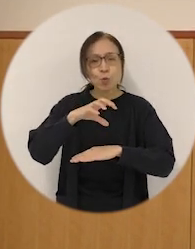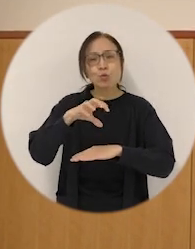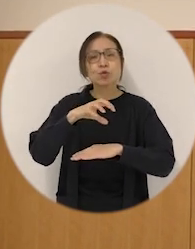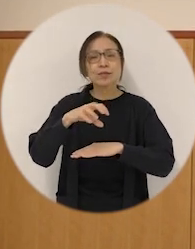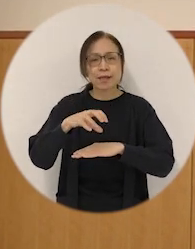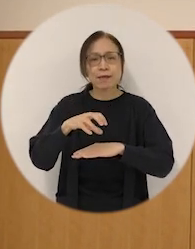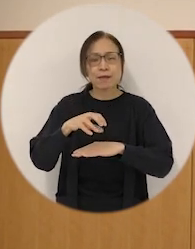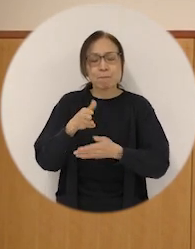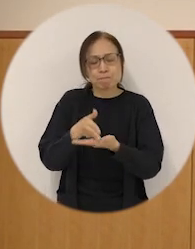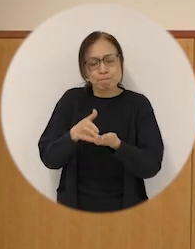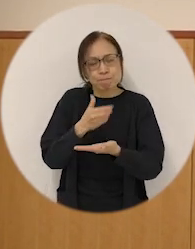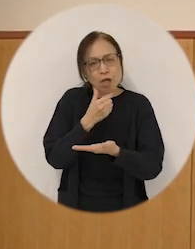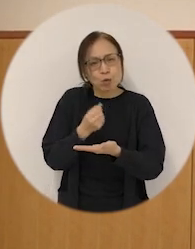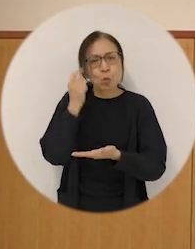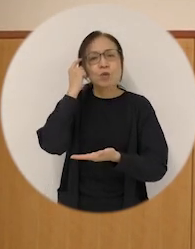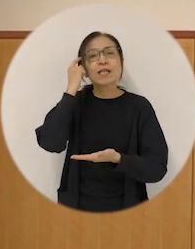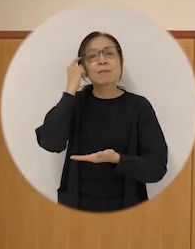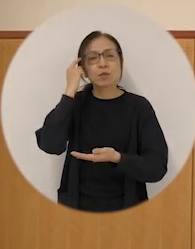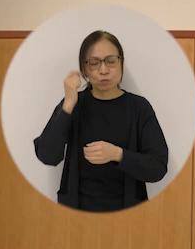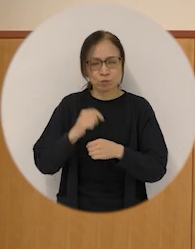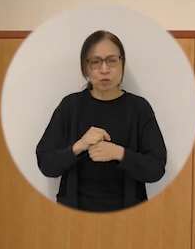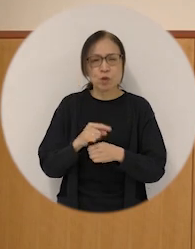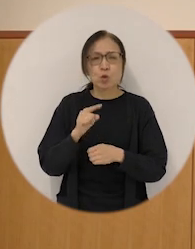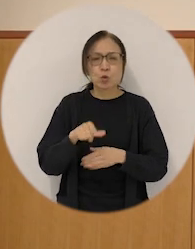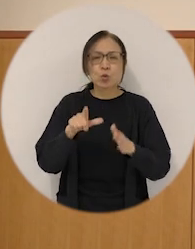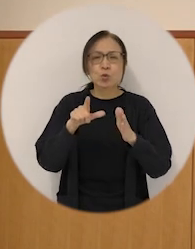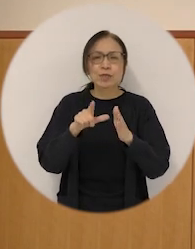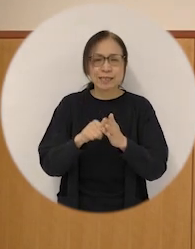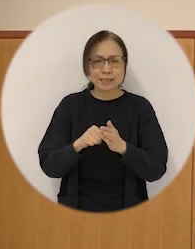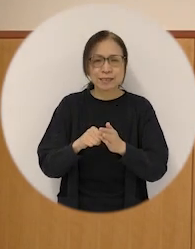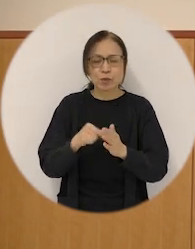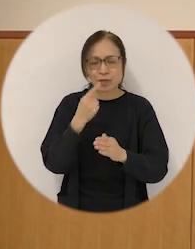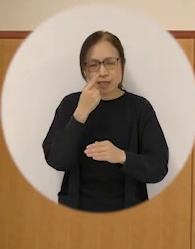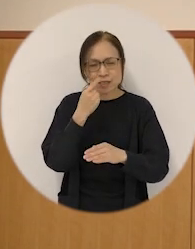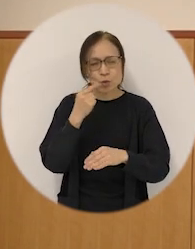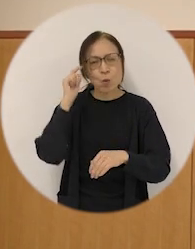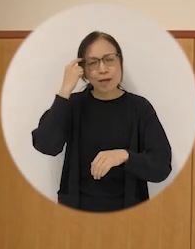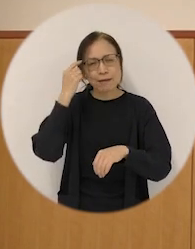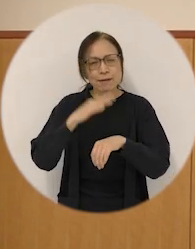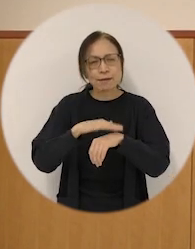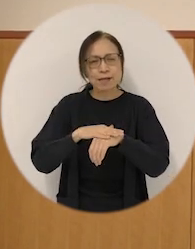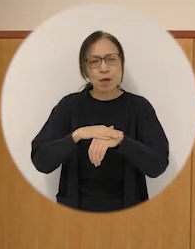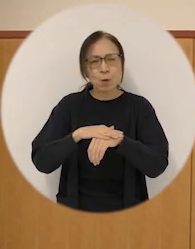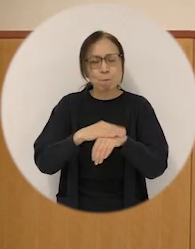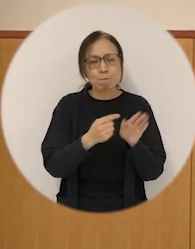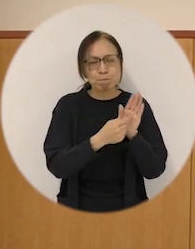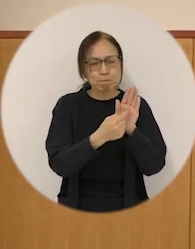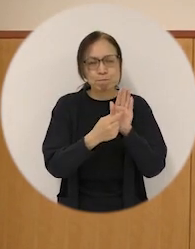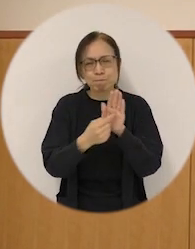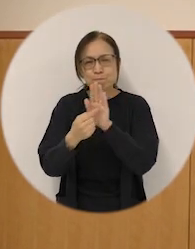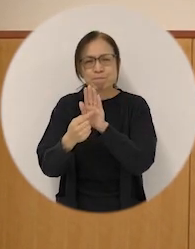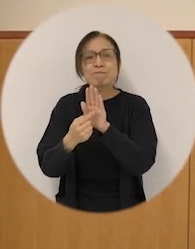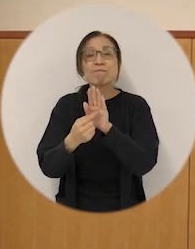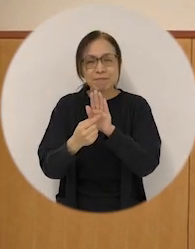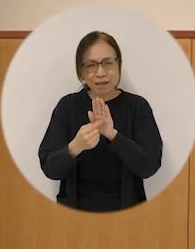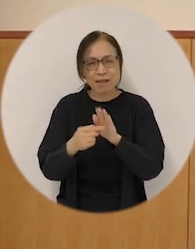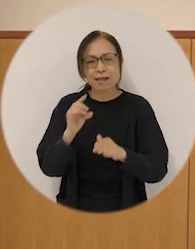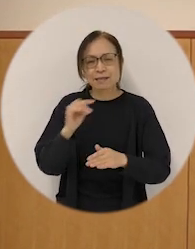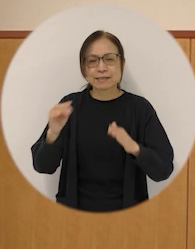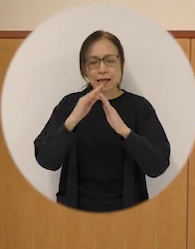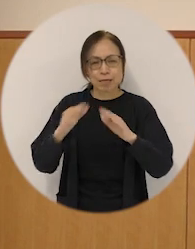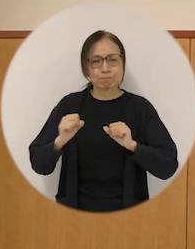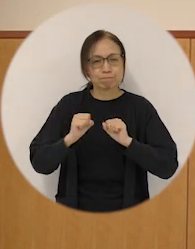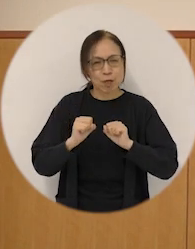っておりますし、そこで考え方をしっかりとお示しをして議会に臨みたいというふうに思っているところ